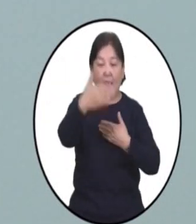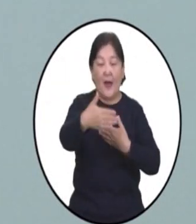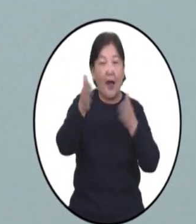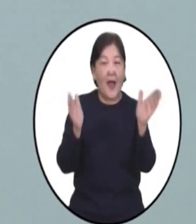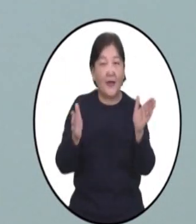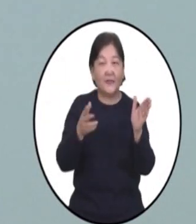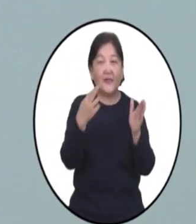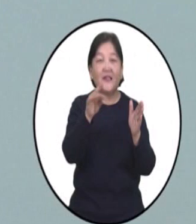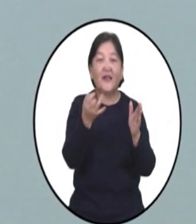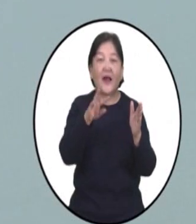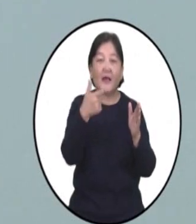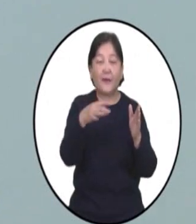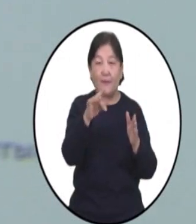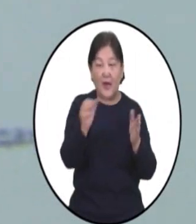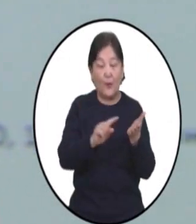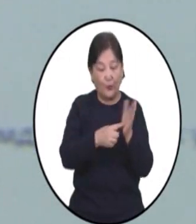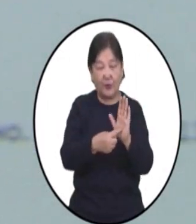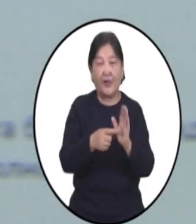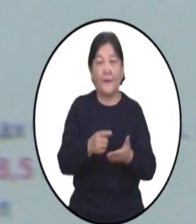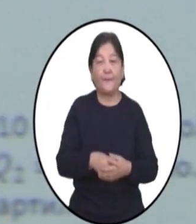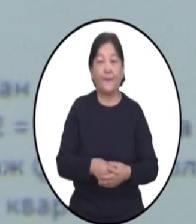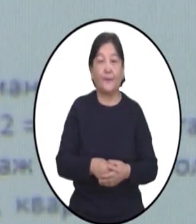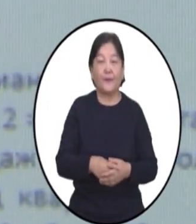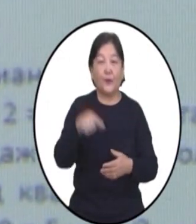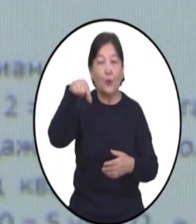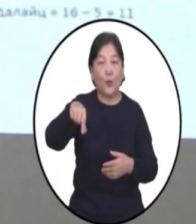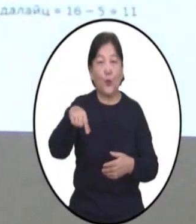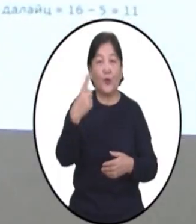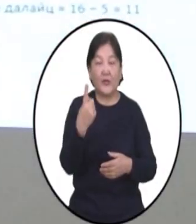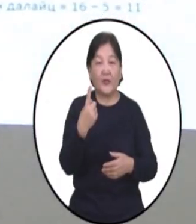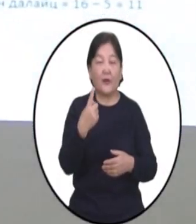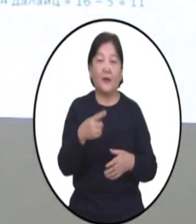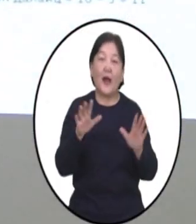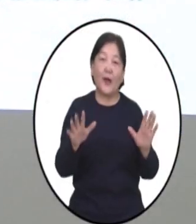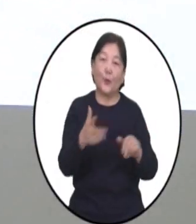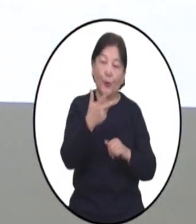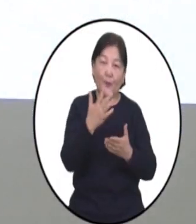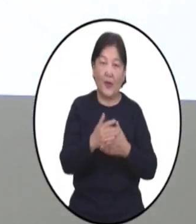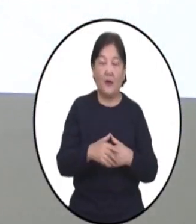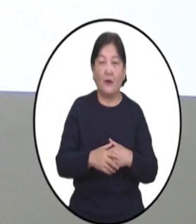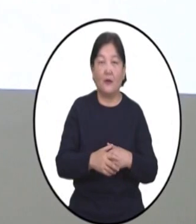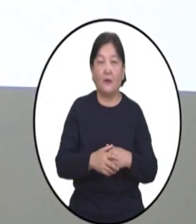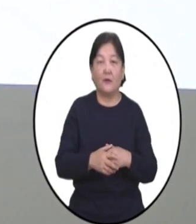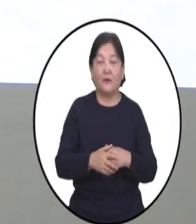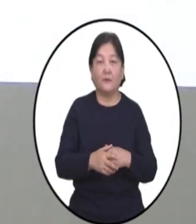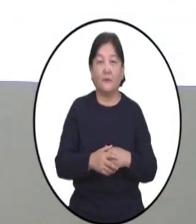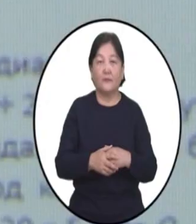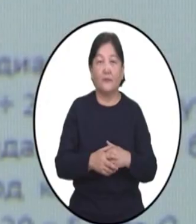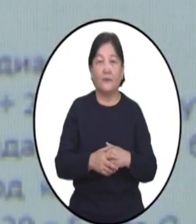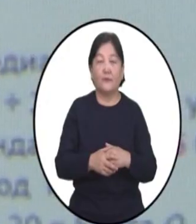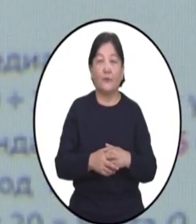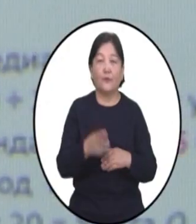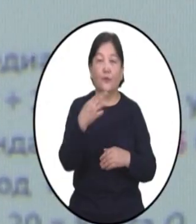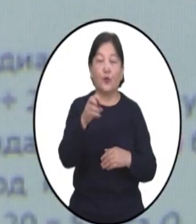үзье. За тэгвэл эндээс яг хөхөр Q1-д харгалзах нь бол 13 байна. Дундаж кавертэл нь